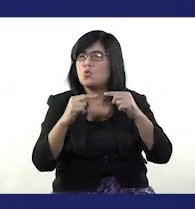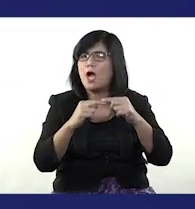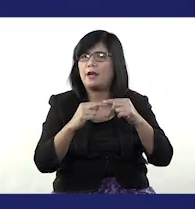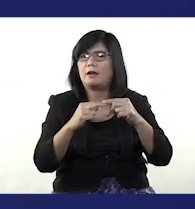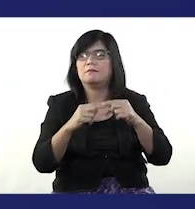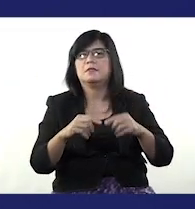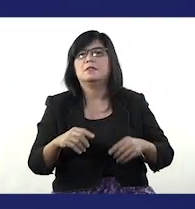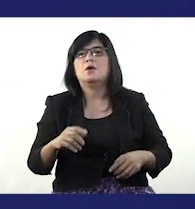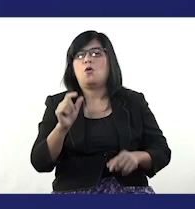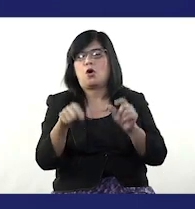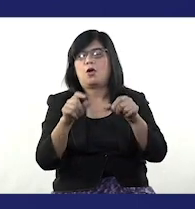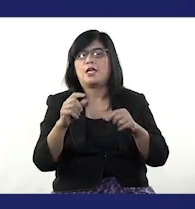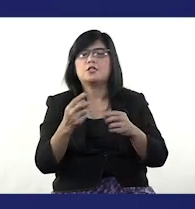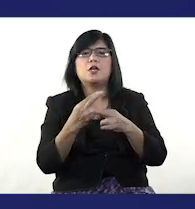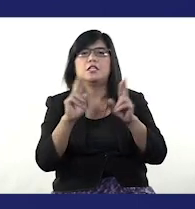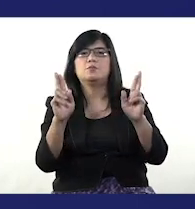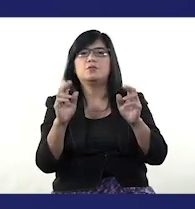Makroni Tuhan Yesus